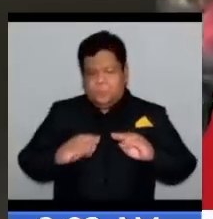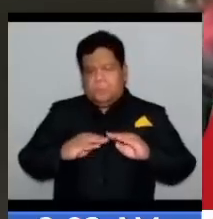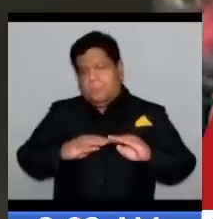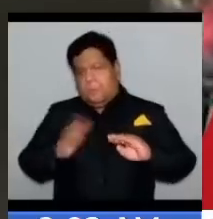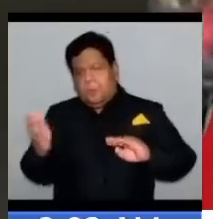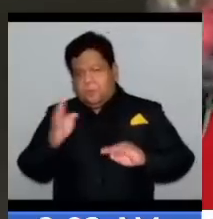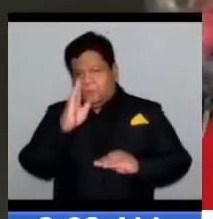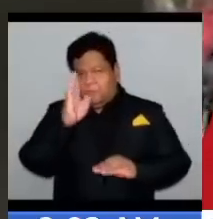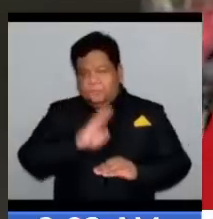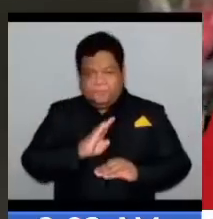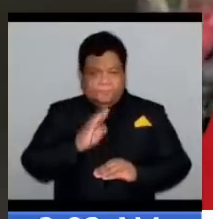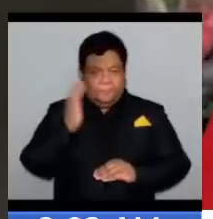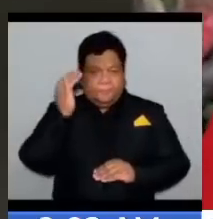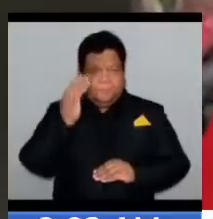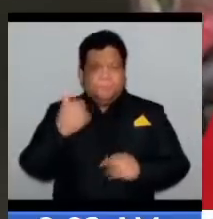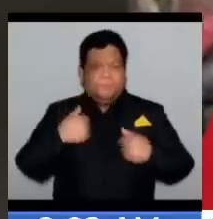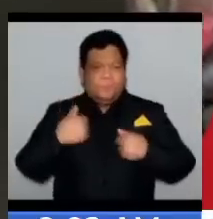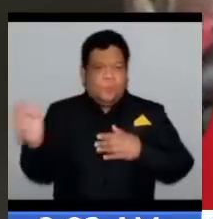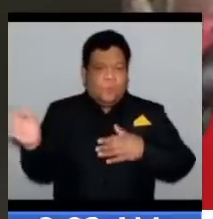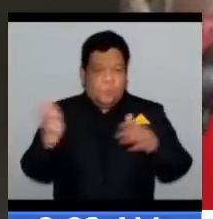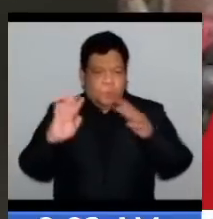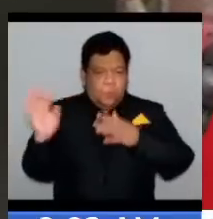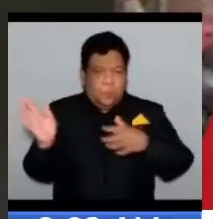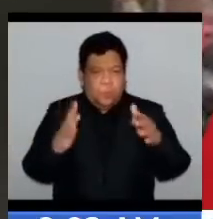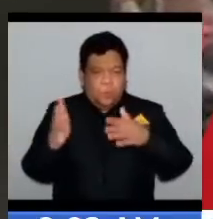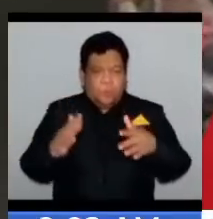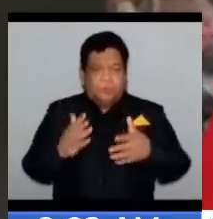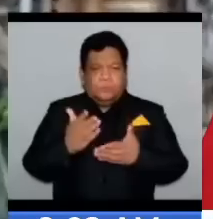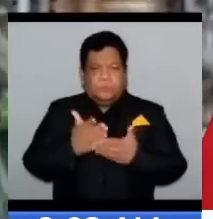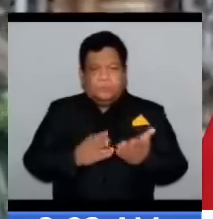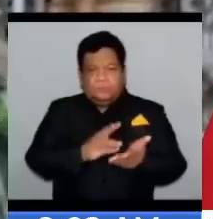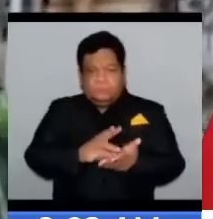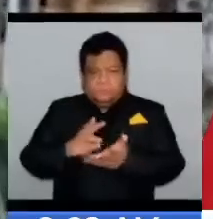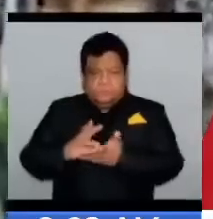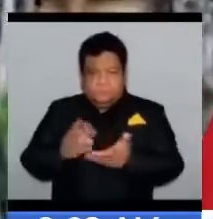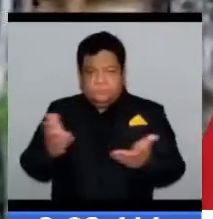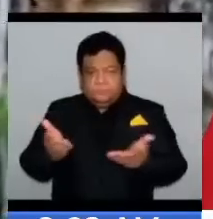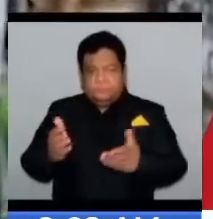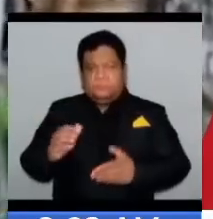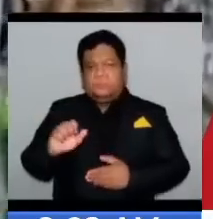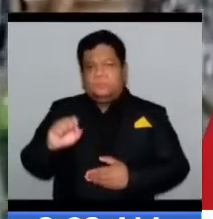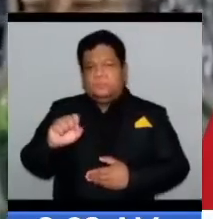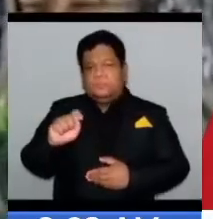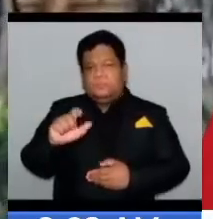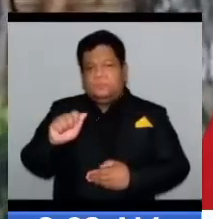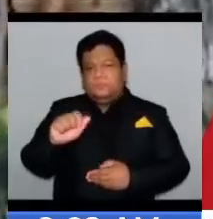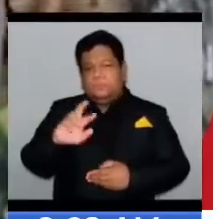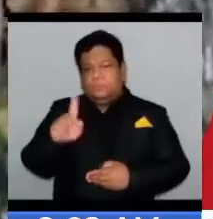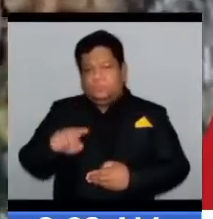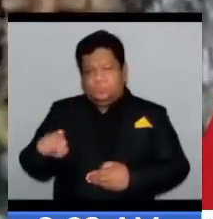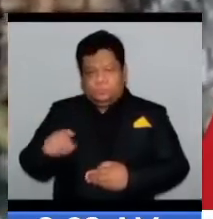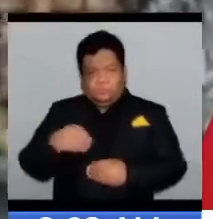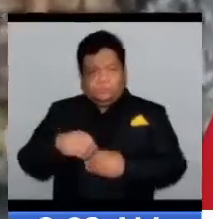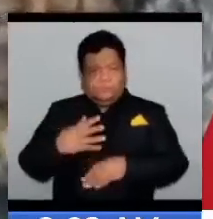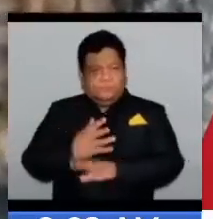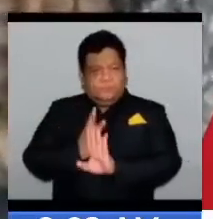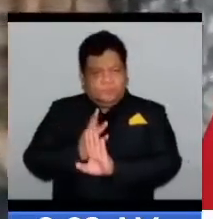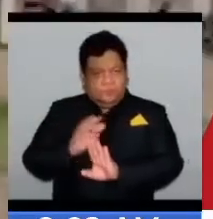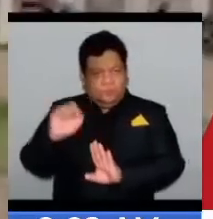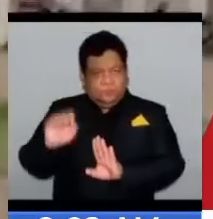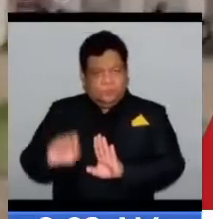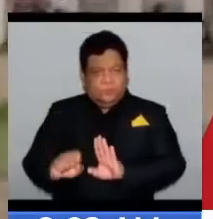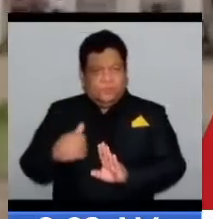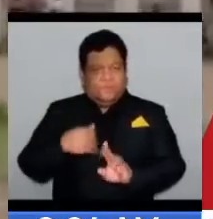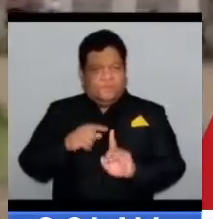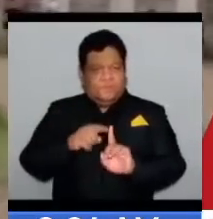hangin sa ilang barangay sa Santa Cruz, Davao del Sur, bunsod ng low pressure area. Isang naitalang nasawi, ang 67 years old na lalaki